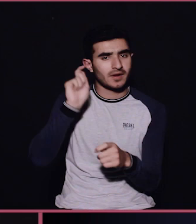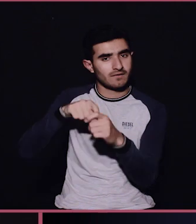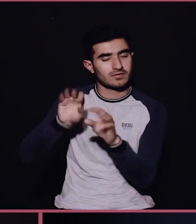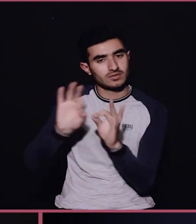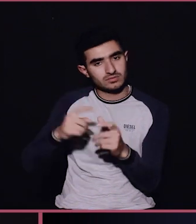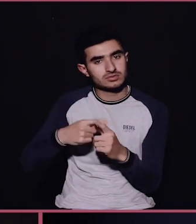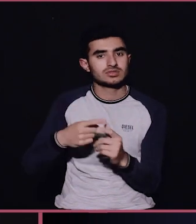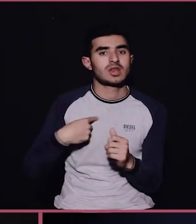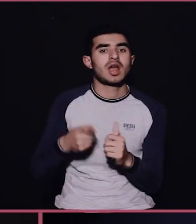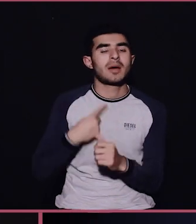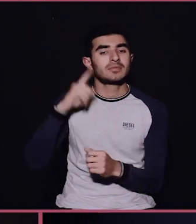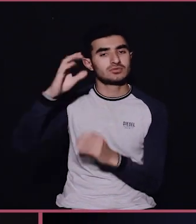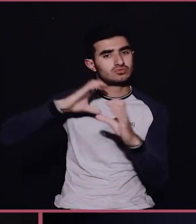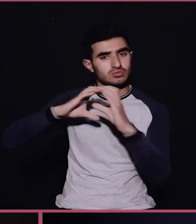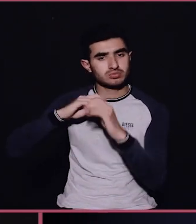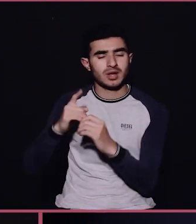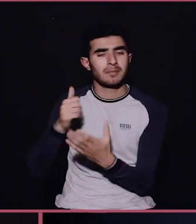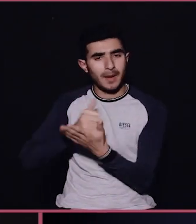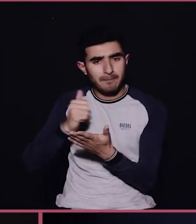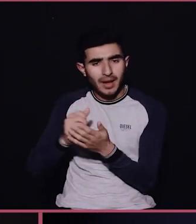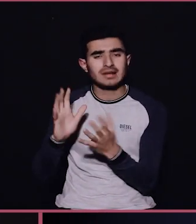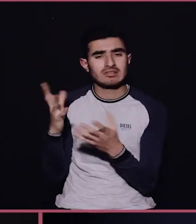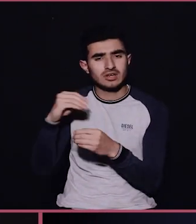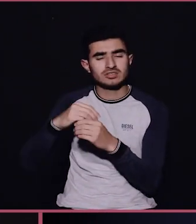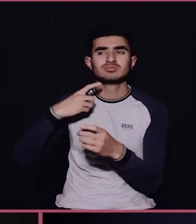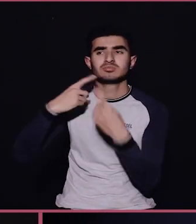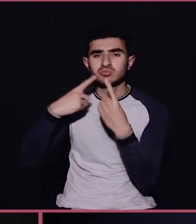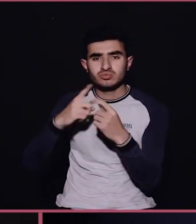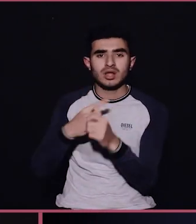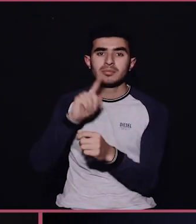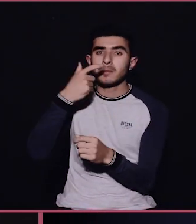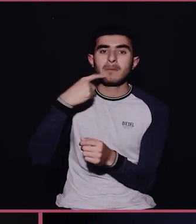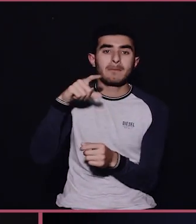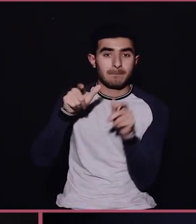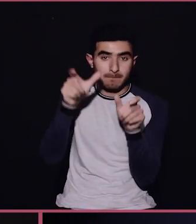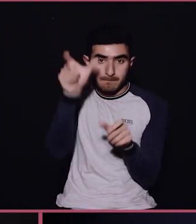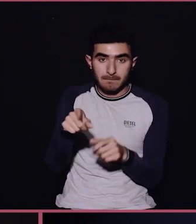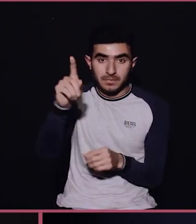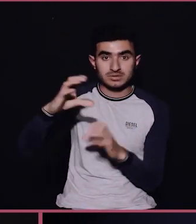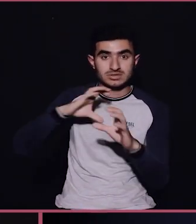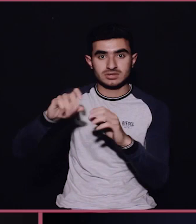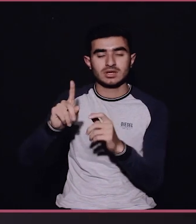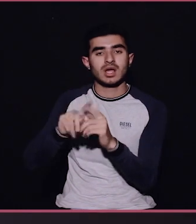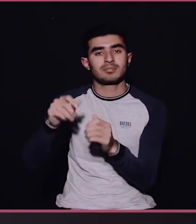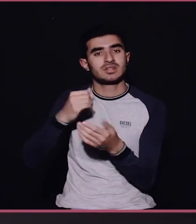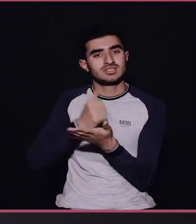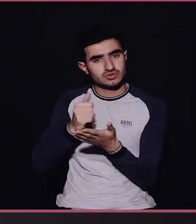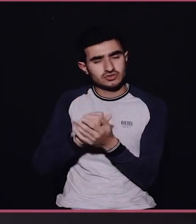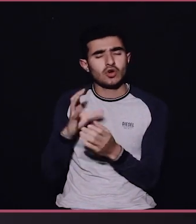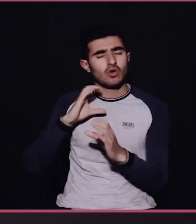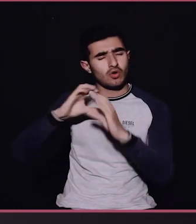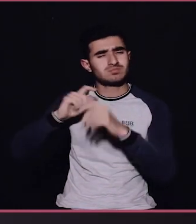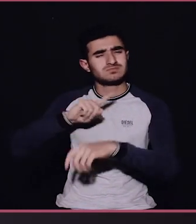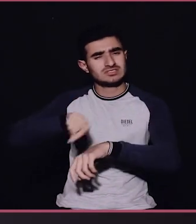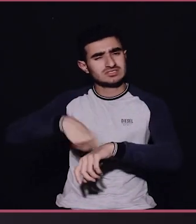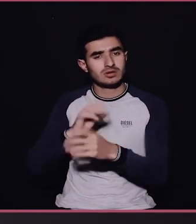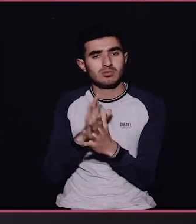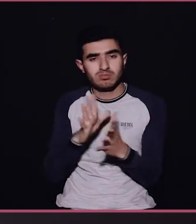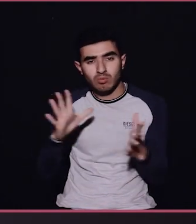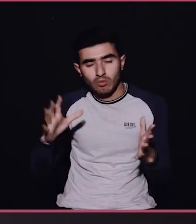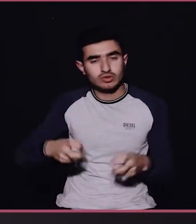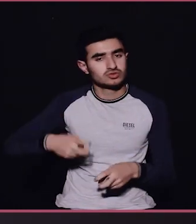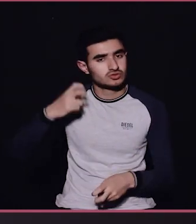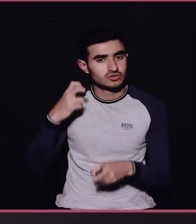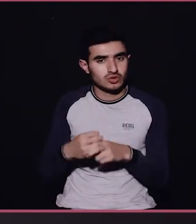When we started, हमें US या यूरोप में अपनी कंपनी रजिस्टर करवानी पड़ती थी, वहाँ के किसी रेजिडेंट को इन्वॉल्व करते थे यूटिलिटी बिल्स के लिए, बैंक अकाउंट के लिए.